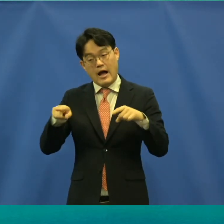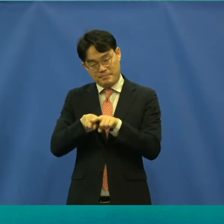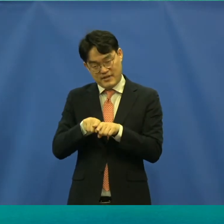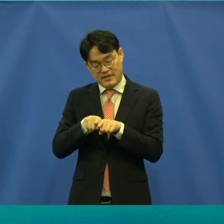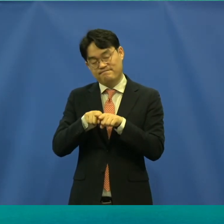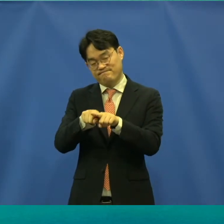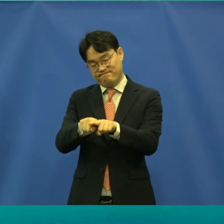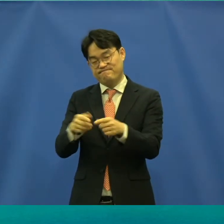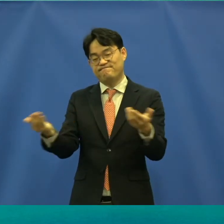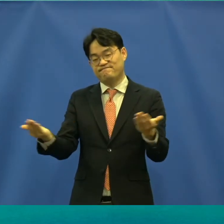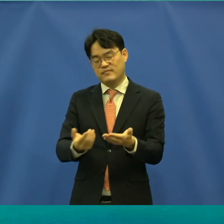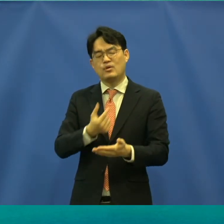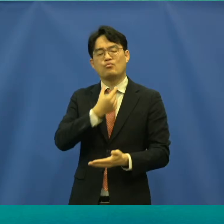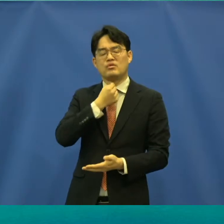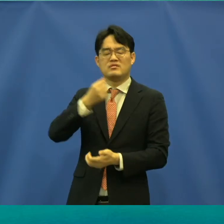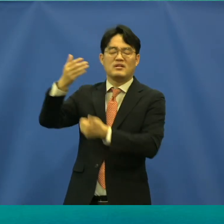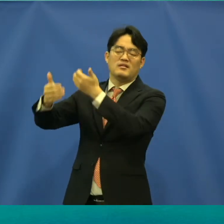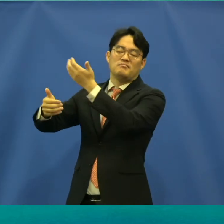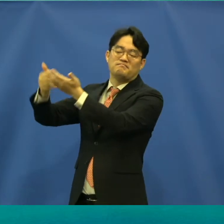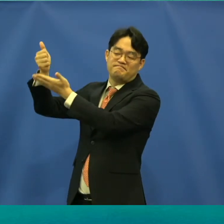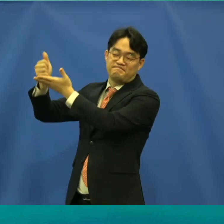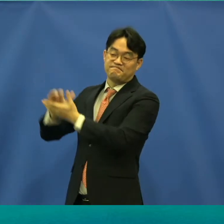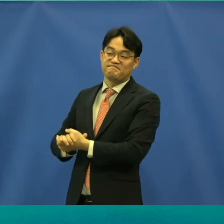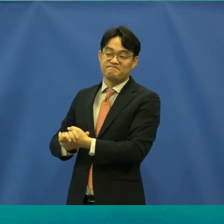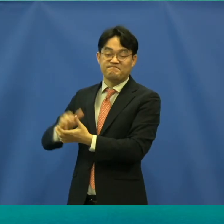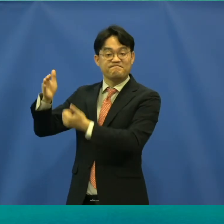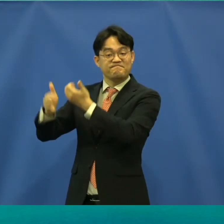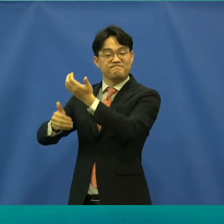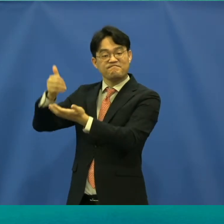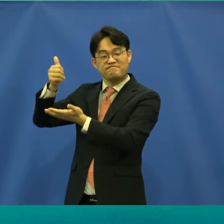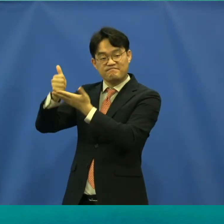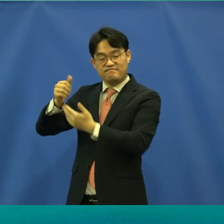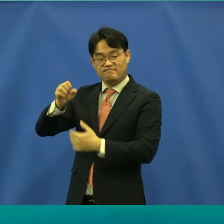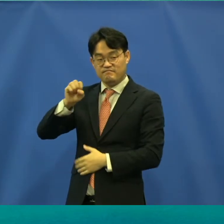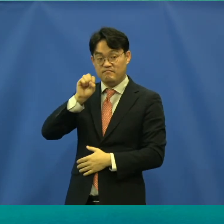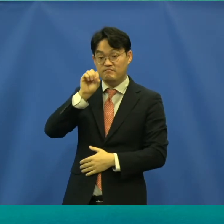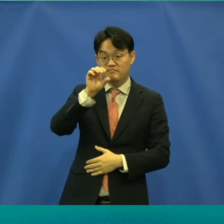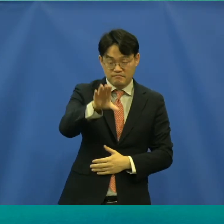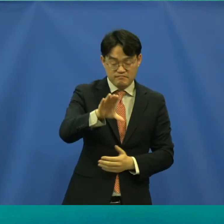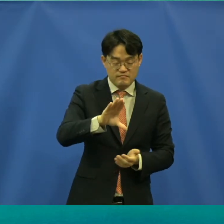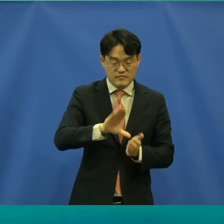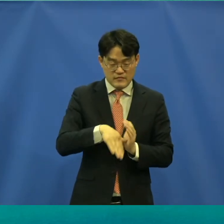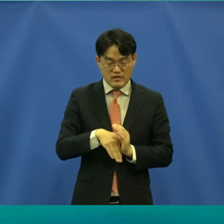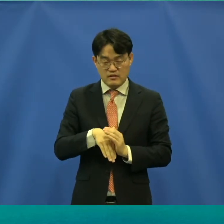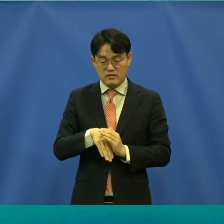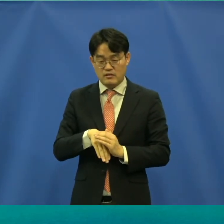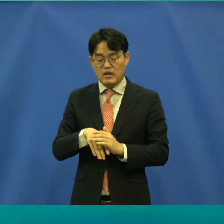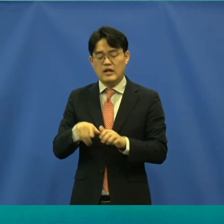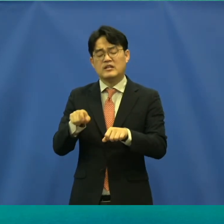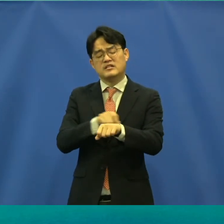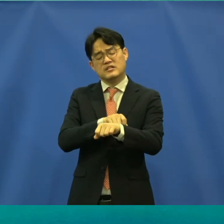하나님이 말씀하실 때는 그 개인과 특별한 관계를 맺기를 원하신다.